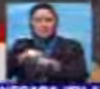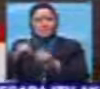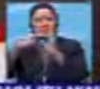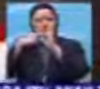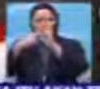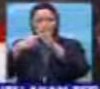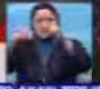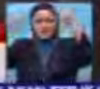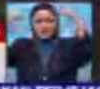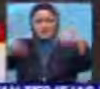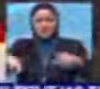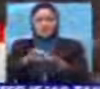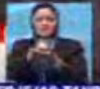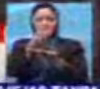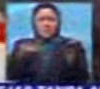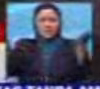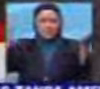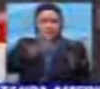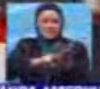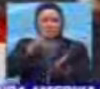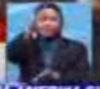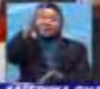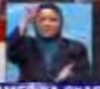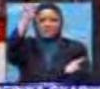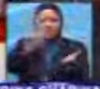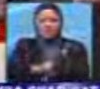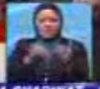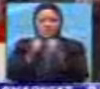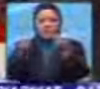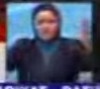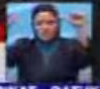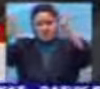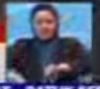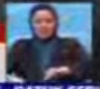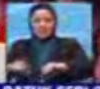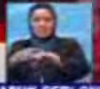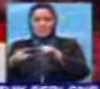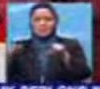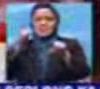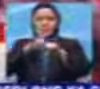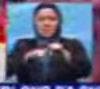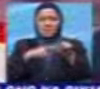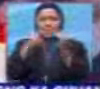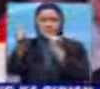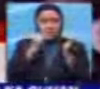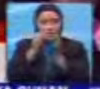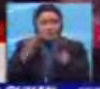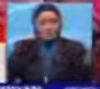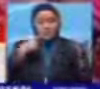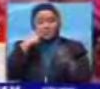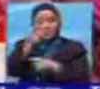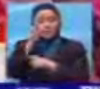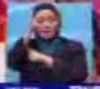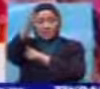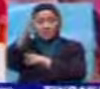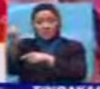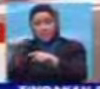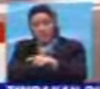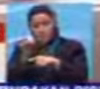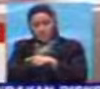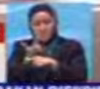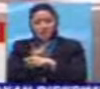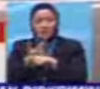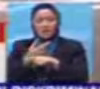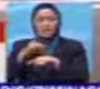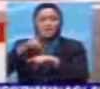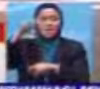Farkan mencatat tiga rekod kemenangan tanpa kalah. Pada sidang media petang tadi, Farkan menjelaskan beliau akan menjalani latihan di Mexico bersama bekas